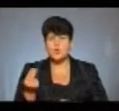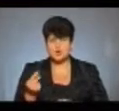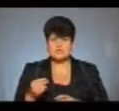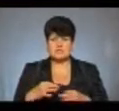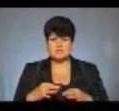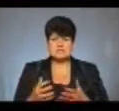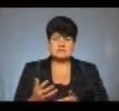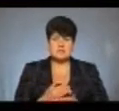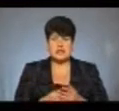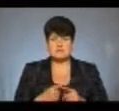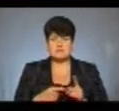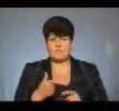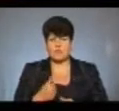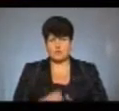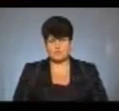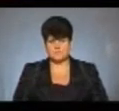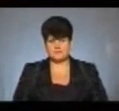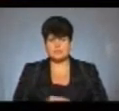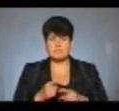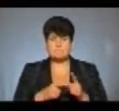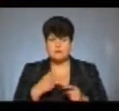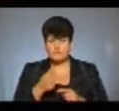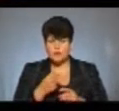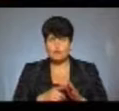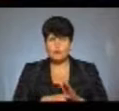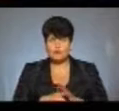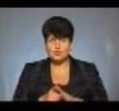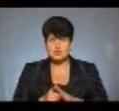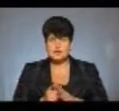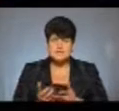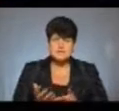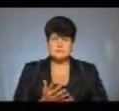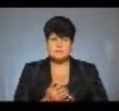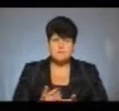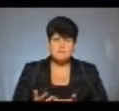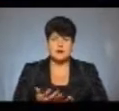автомобіль збирали півроку. Півроку ми як почали, так і натхненно збирали.